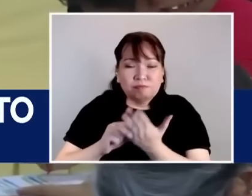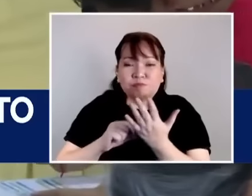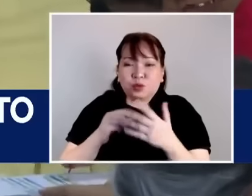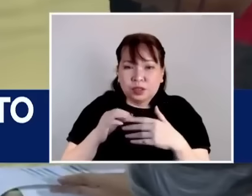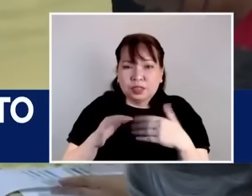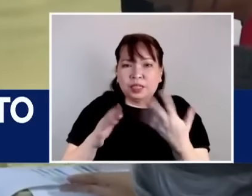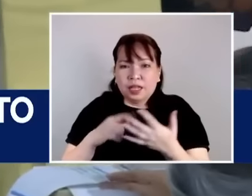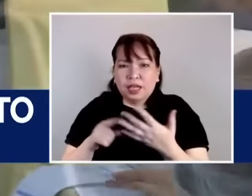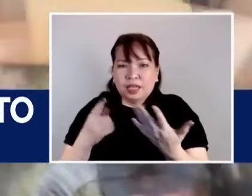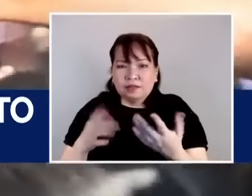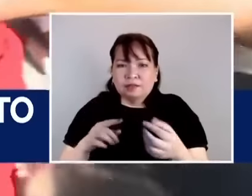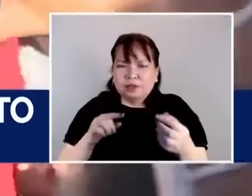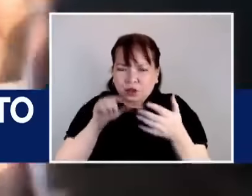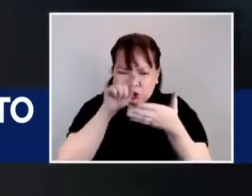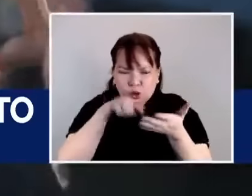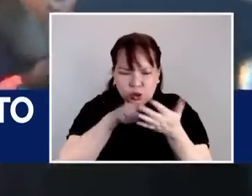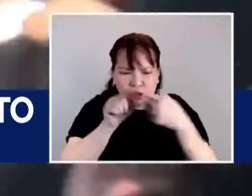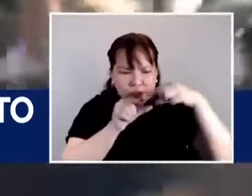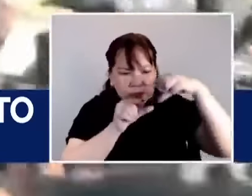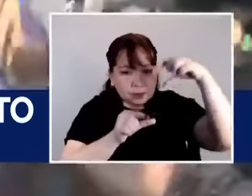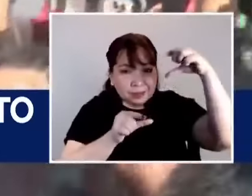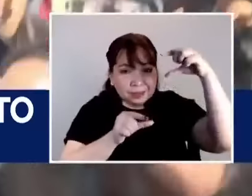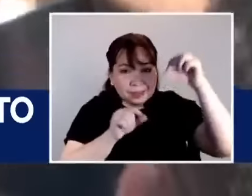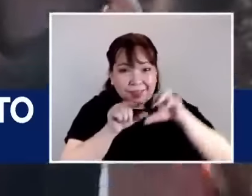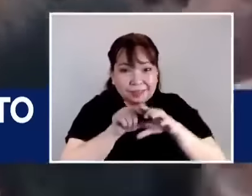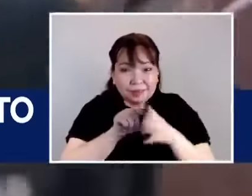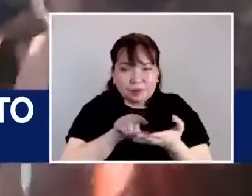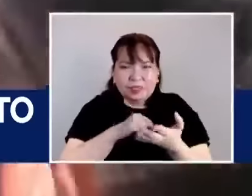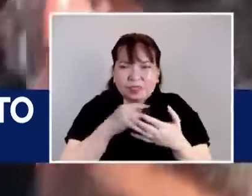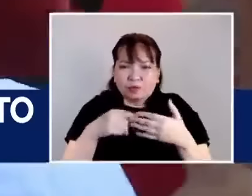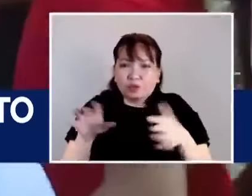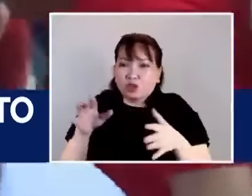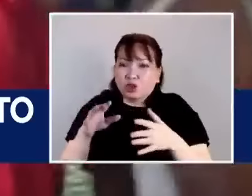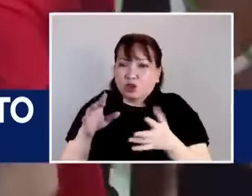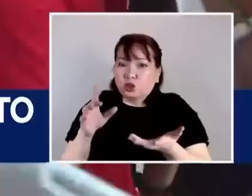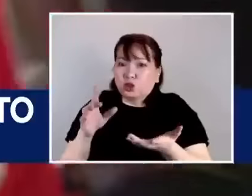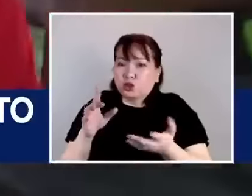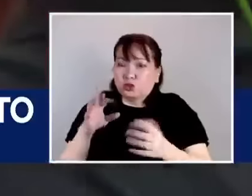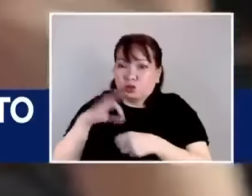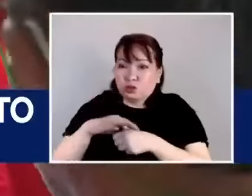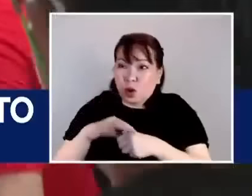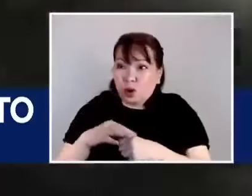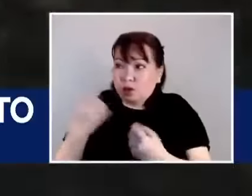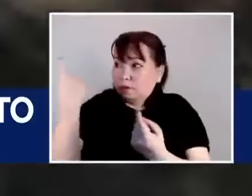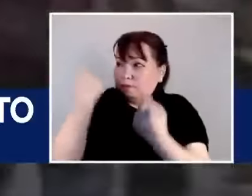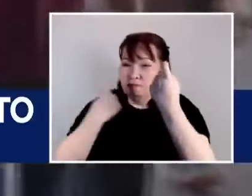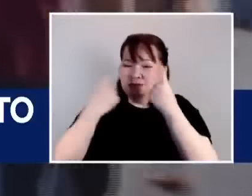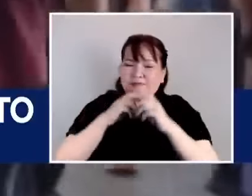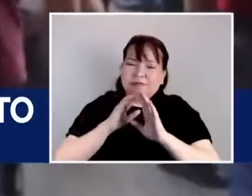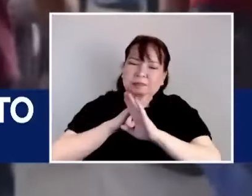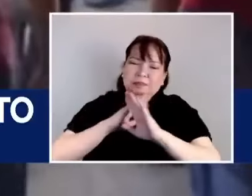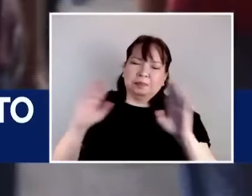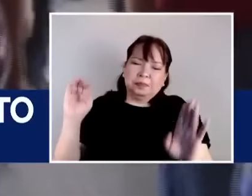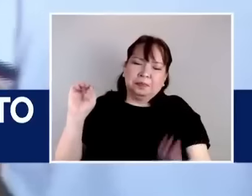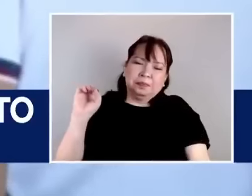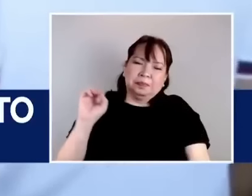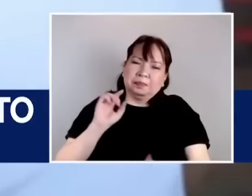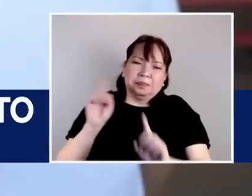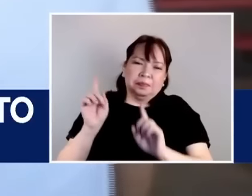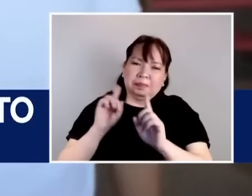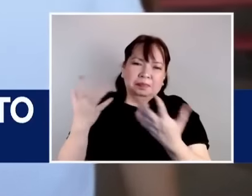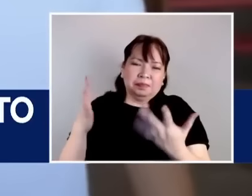pagsusuri ng kanyang resibo. Matapos bumoto, hindi siya sumagot sa anumang tanong ng media. Dumaan naman